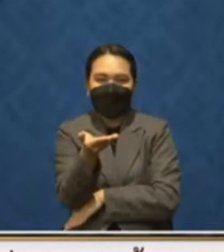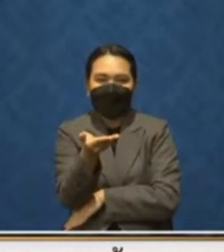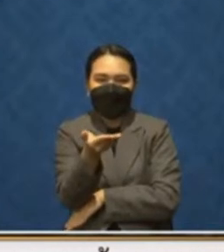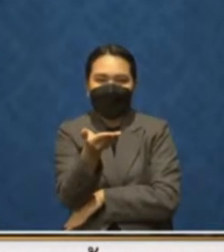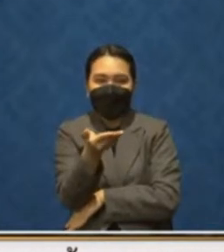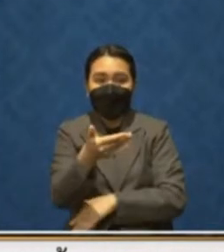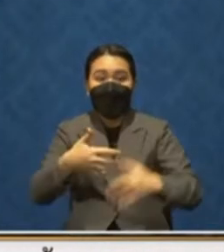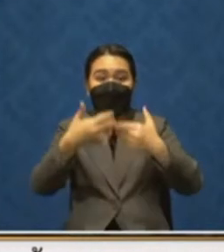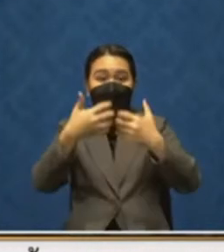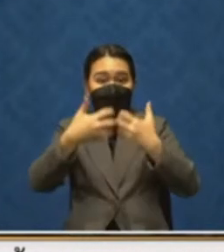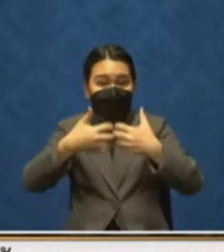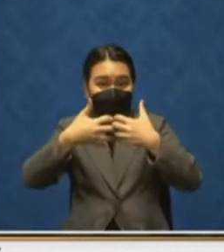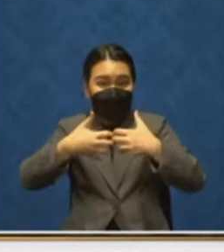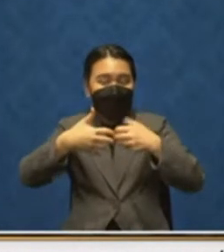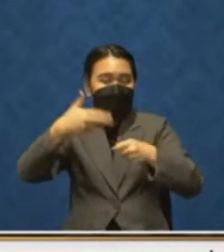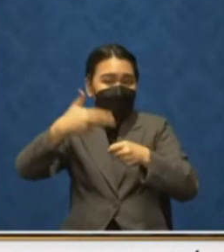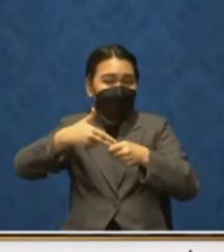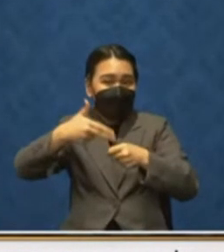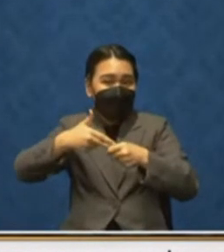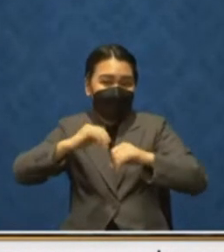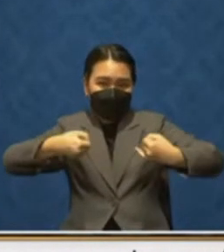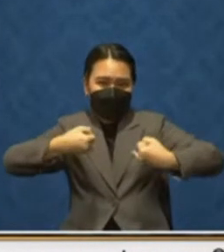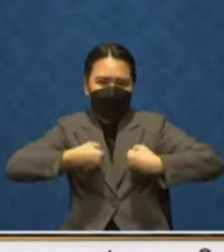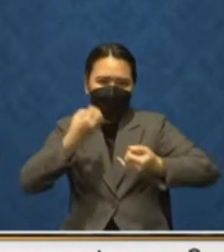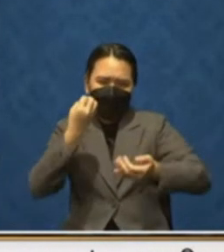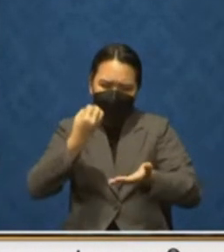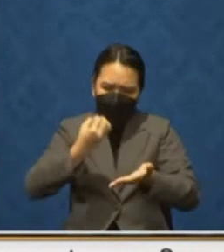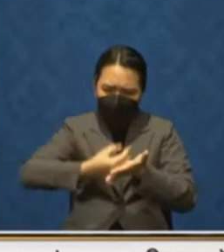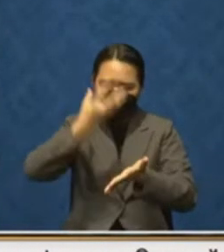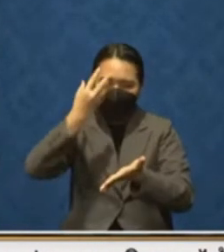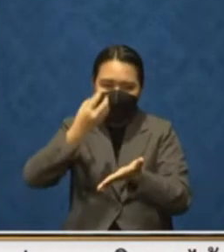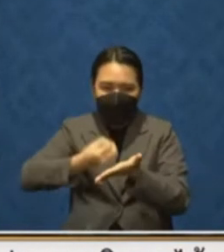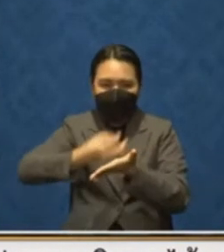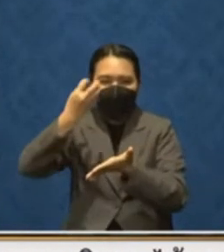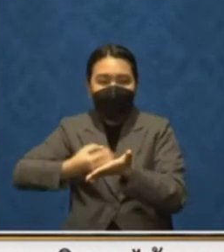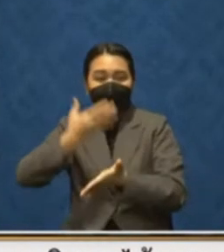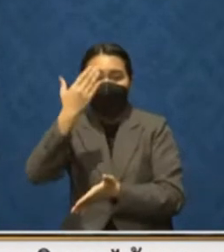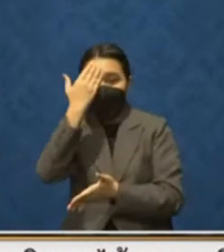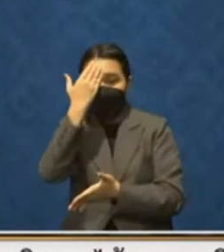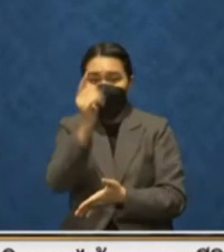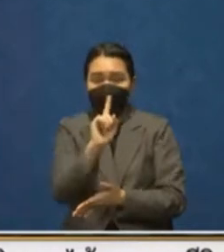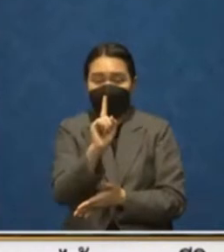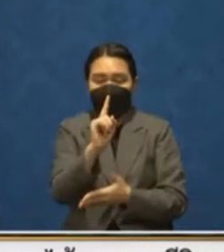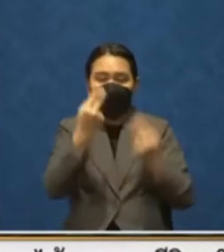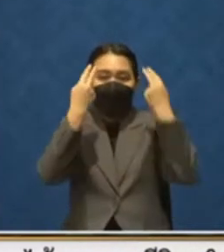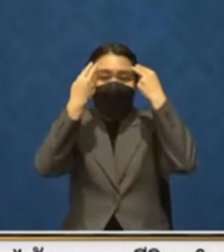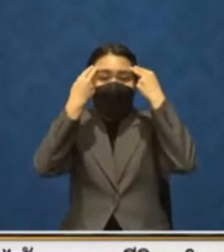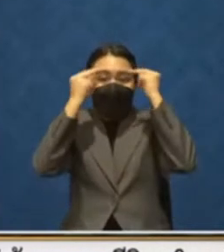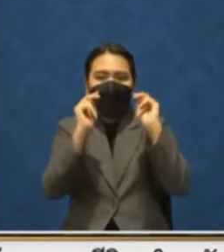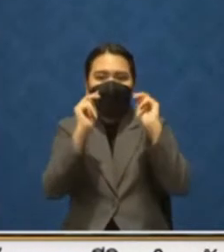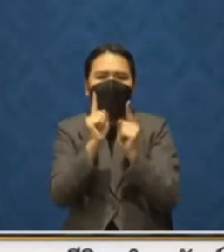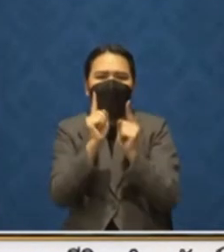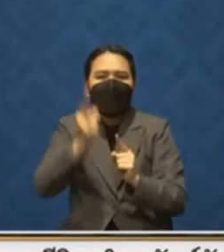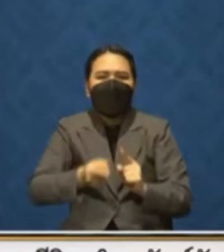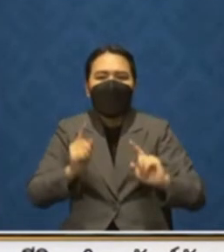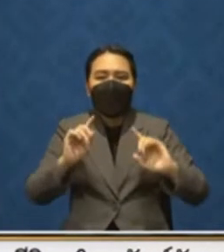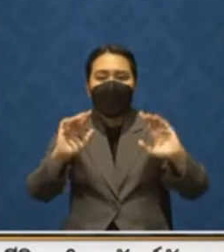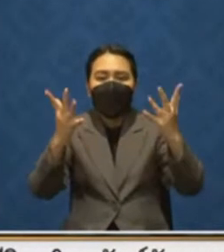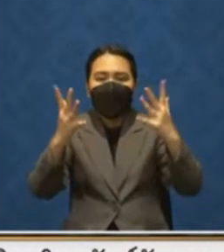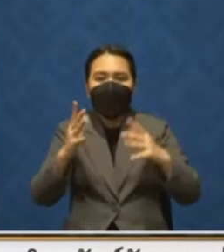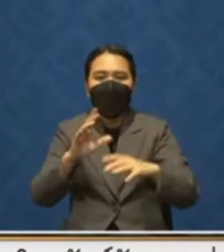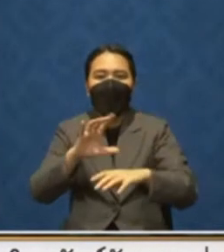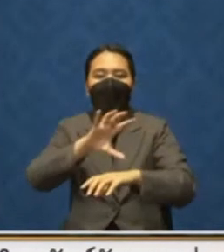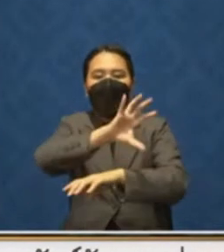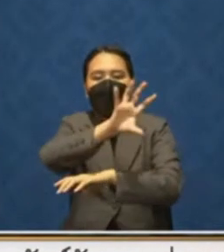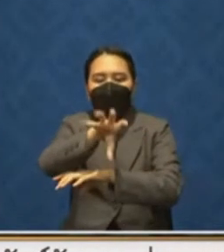กลั่นน้ำมันรวยเอารวยเอารวยเอาเพราะอะไรครับก็พัฒนายกไม่ได้ไปเจอระจาจริงไงหลอก